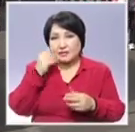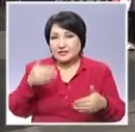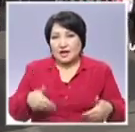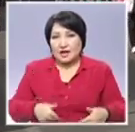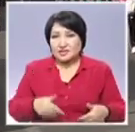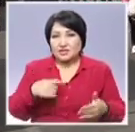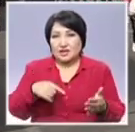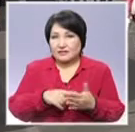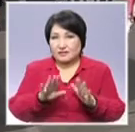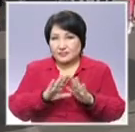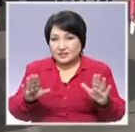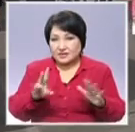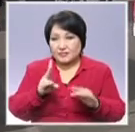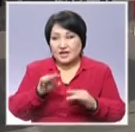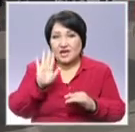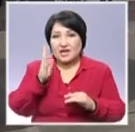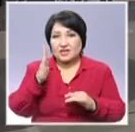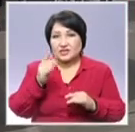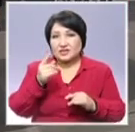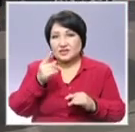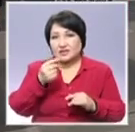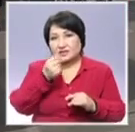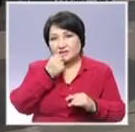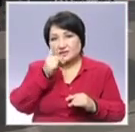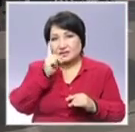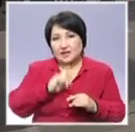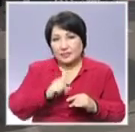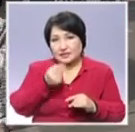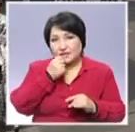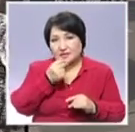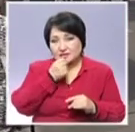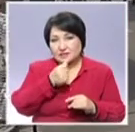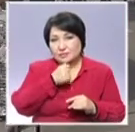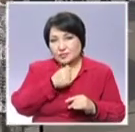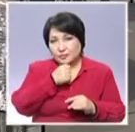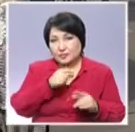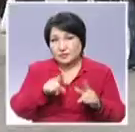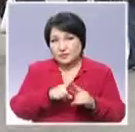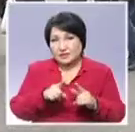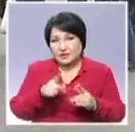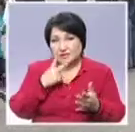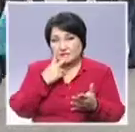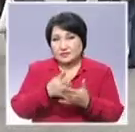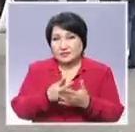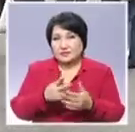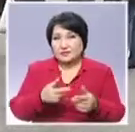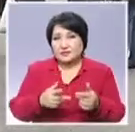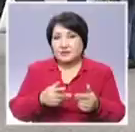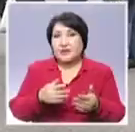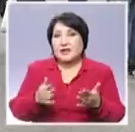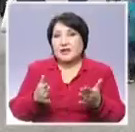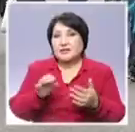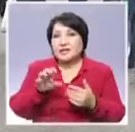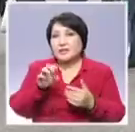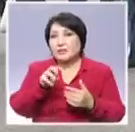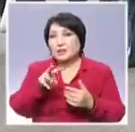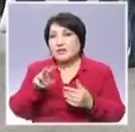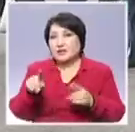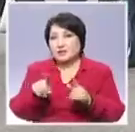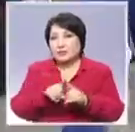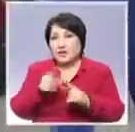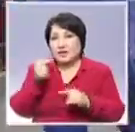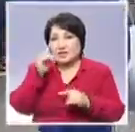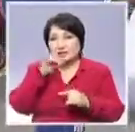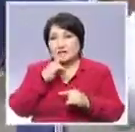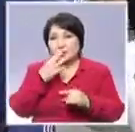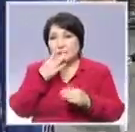бірақ та шығыстың дәмін татсын, шығыстың күншуағын көрсін деп әкеп отырмыз. Сәлима Молдаханова қазақтың ұлттық тағамдарын өндіру